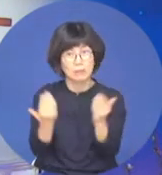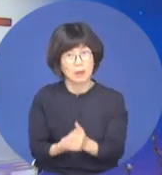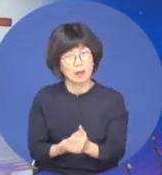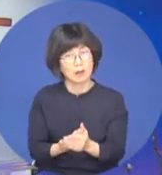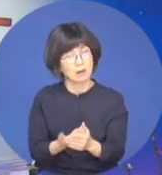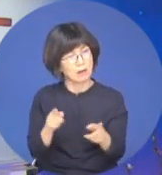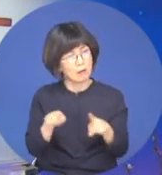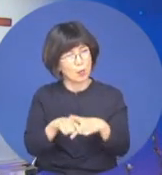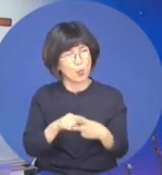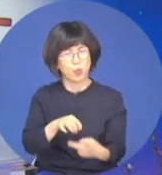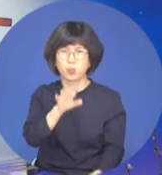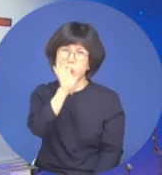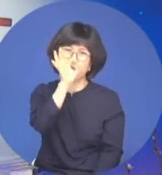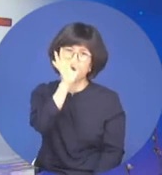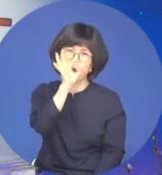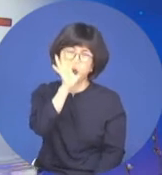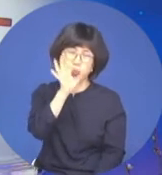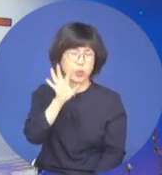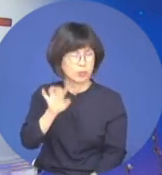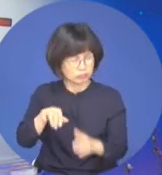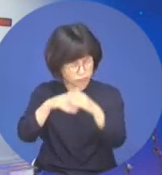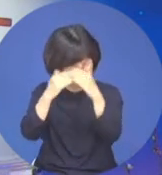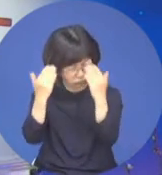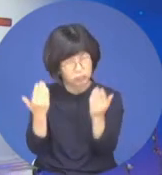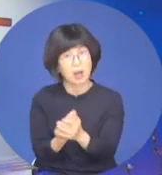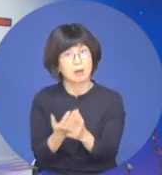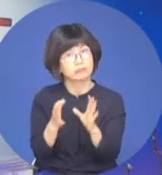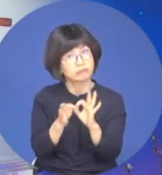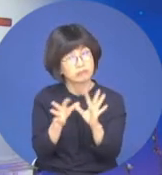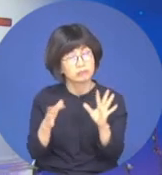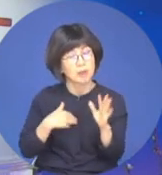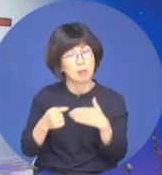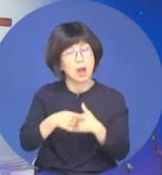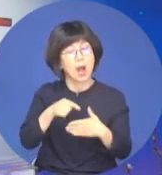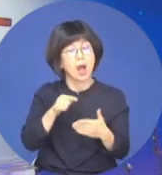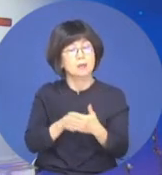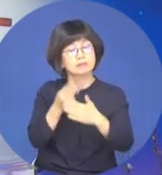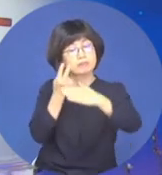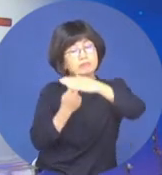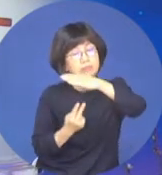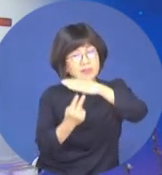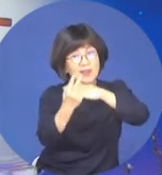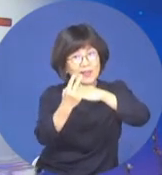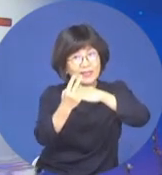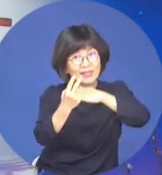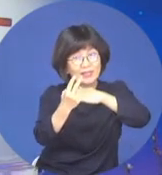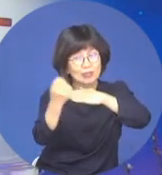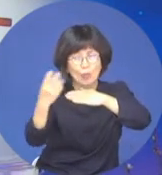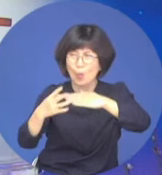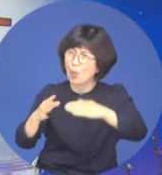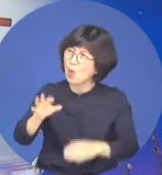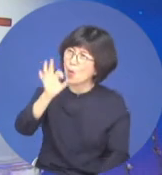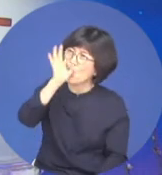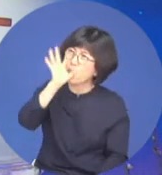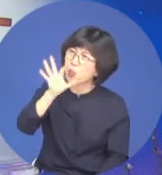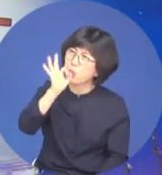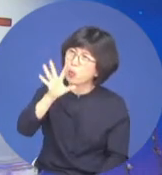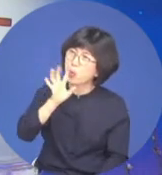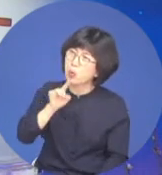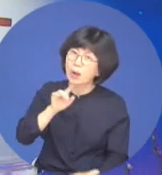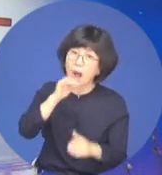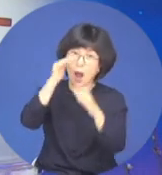되는 이야기부터 이해되는 이야기까지, 내 마음에 품고 있는 비전으로부터 시작해서 도저히 이거는 아닌데 하는